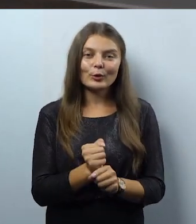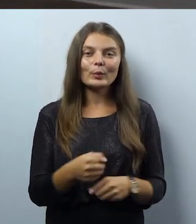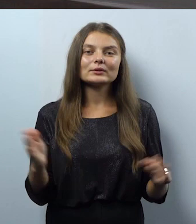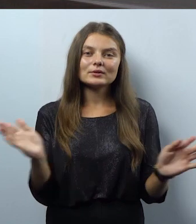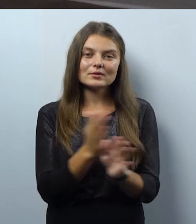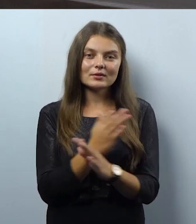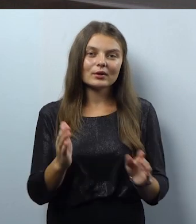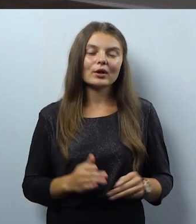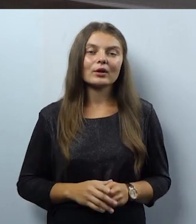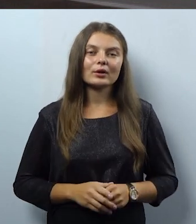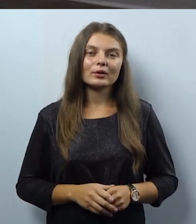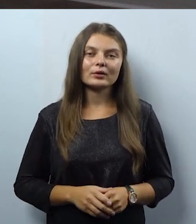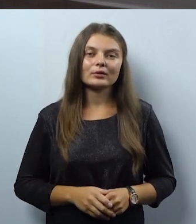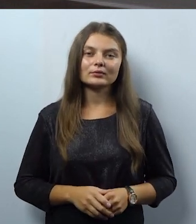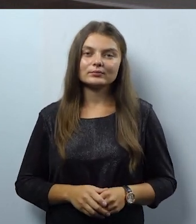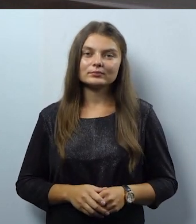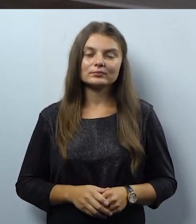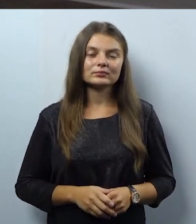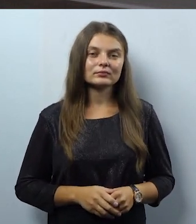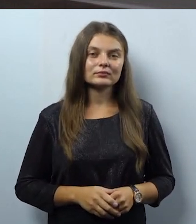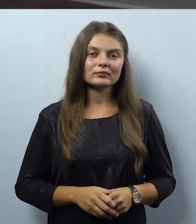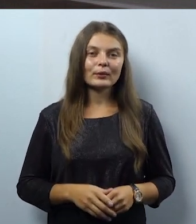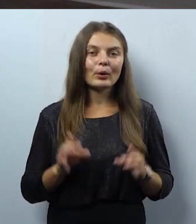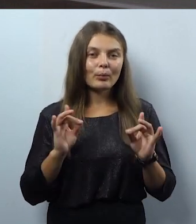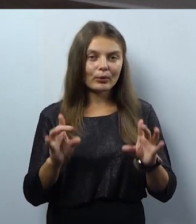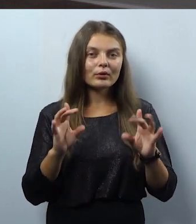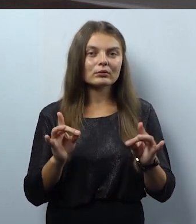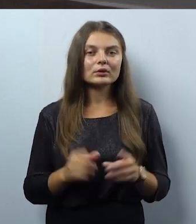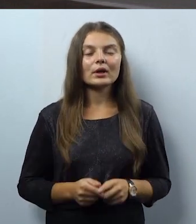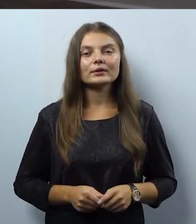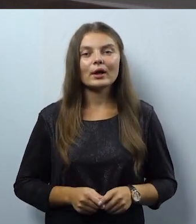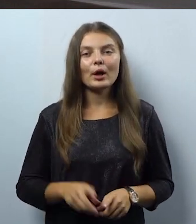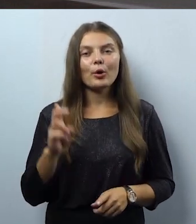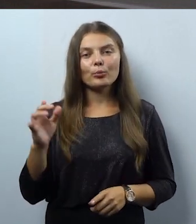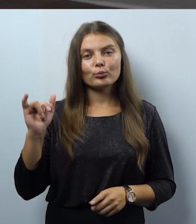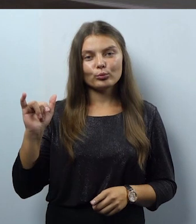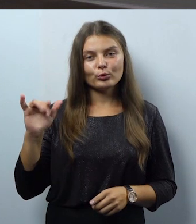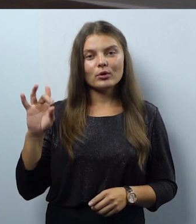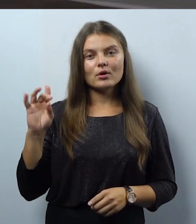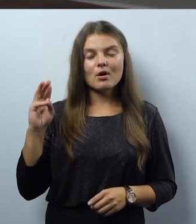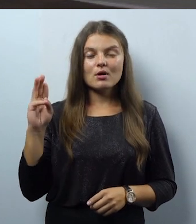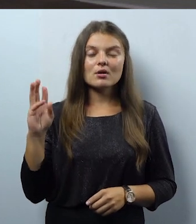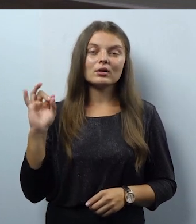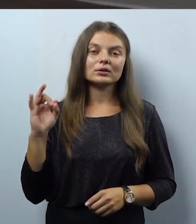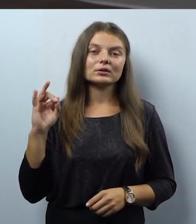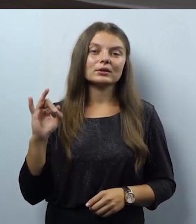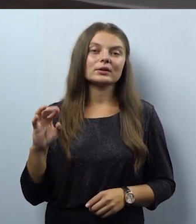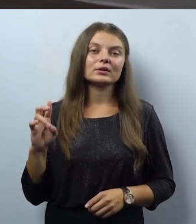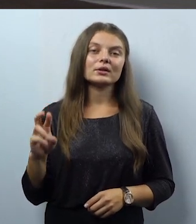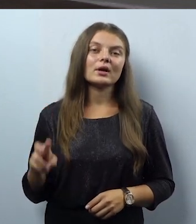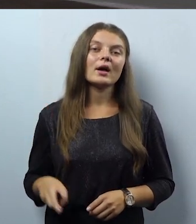чином можна повпливати на цей екологічний стан, який є в нас, зокрема, саме Буштинська ТЕС, яка